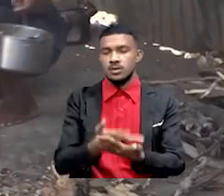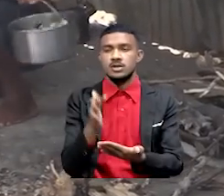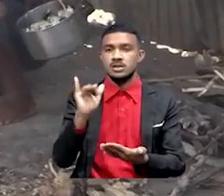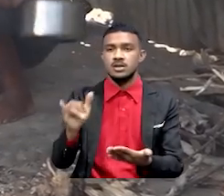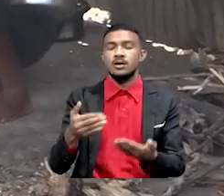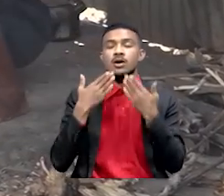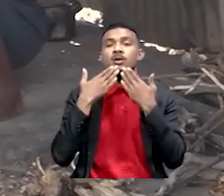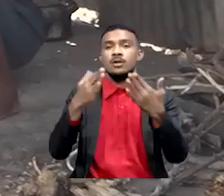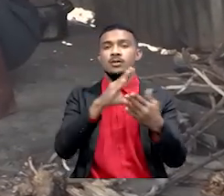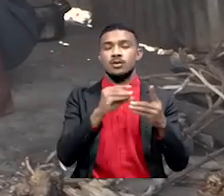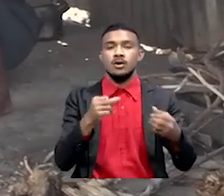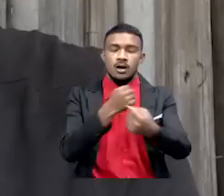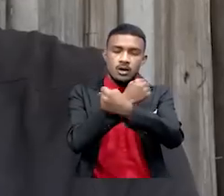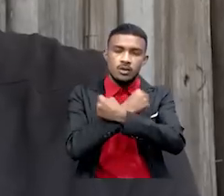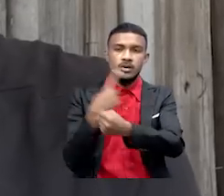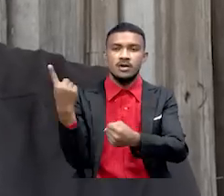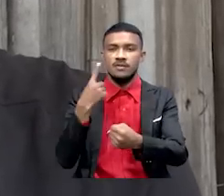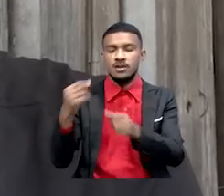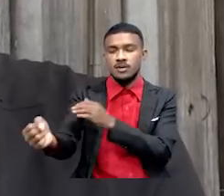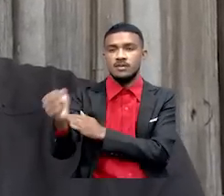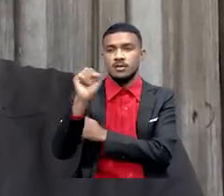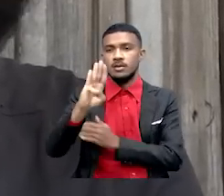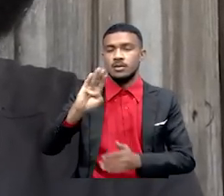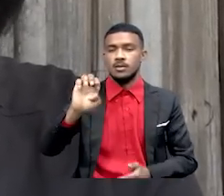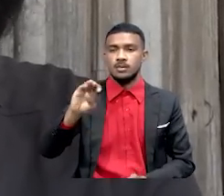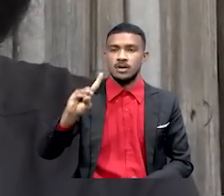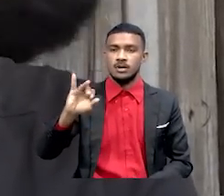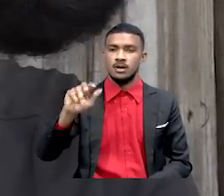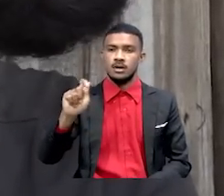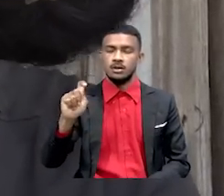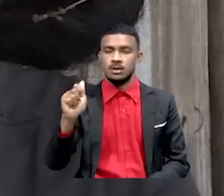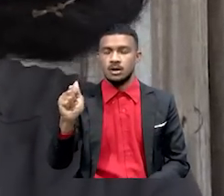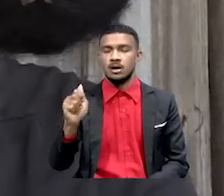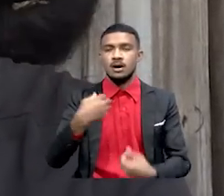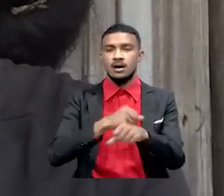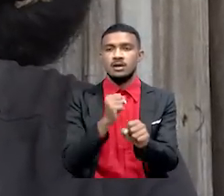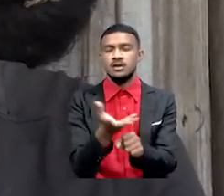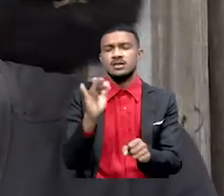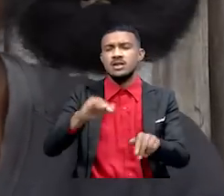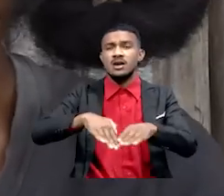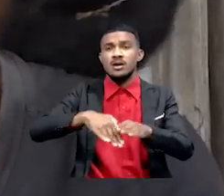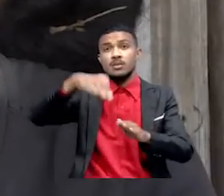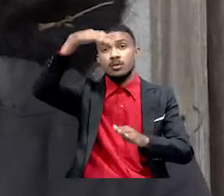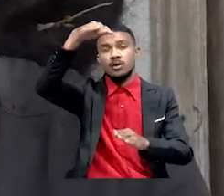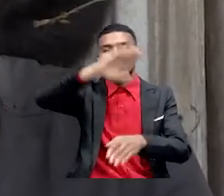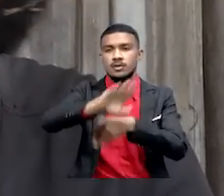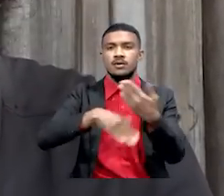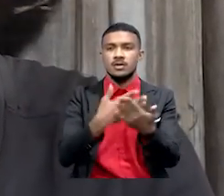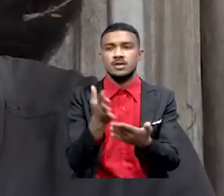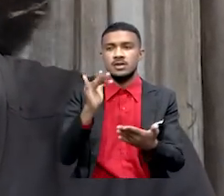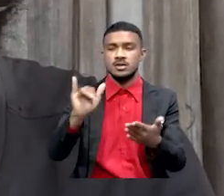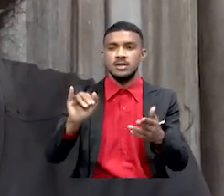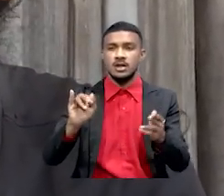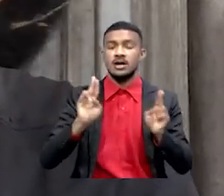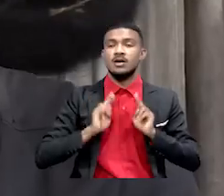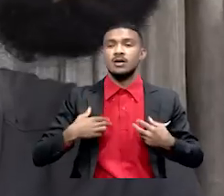fatin ba esforso ne be bendita halo. Ini latoo ida tagora sira boto to ona sira ne ropa to agora ne